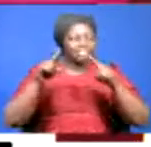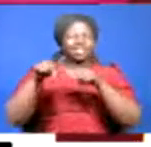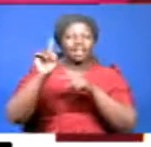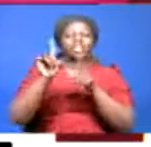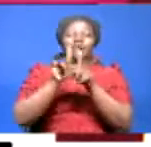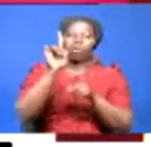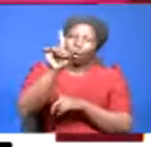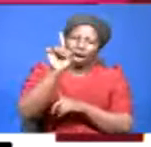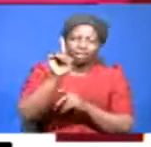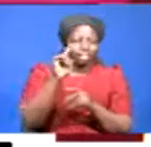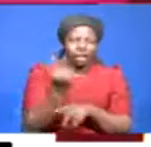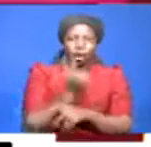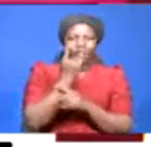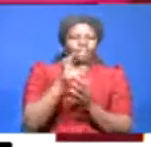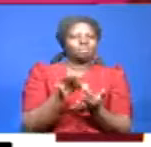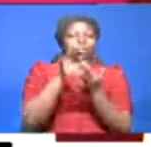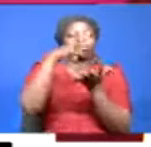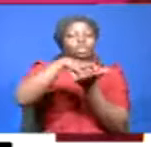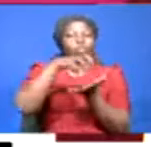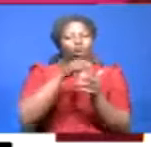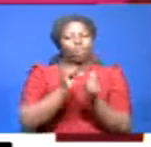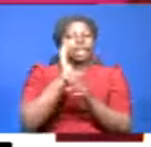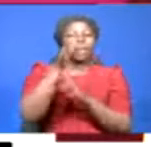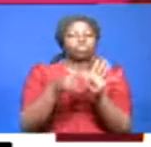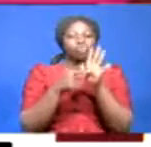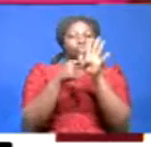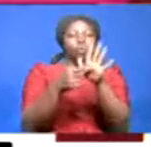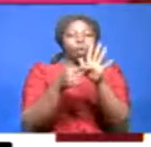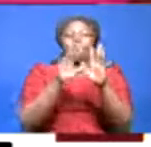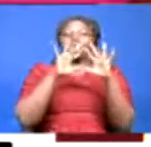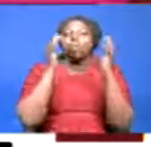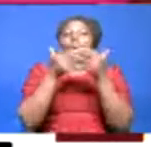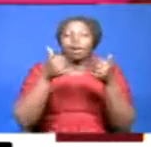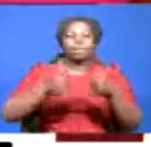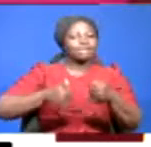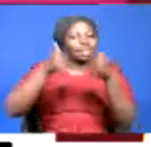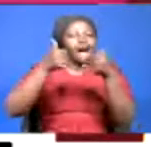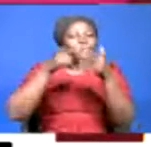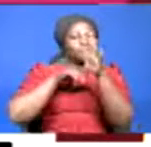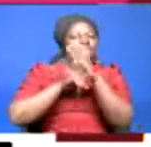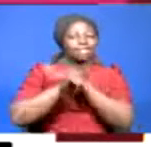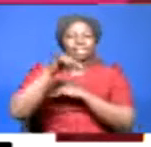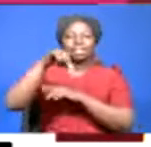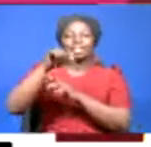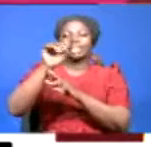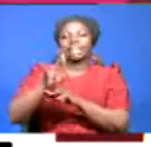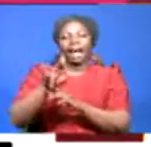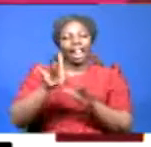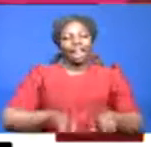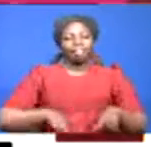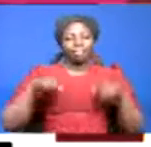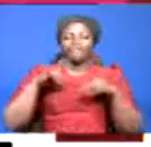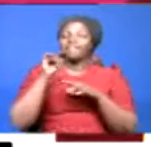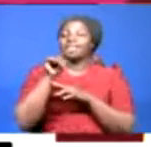nchini kitakachopeperusha moja kwa moja dimba la mwaka huu la kombe la dunia la soka nchini Qatar. Msafara huo